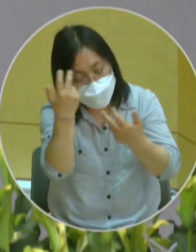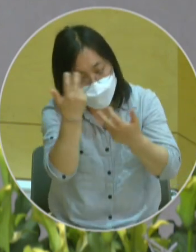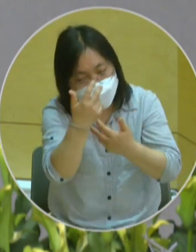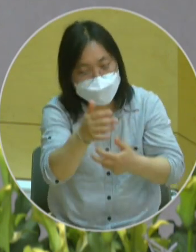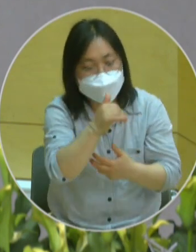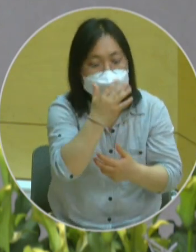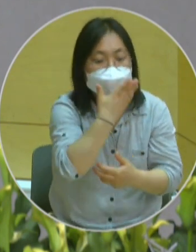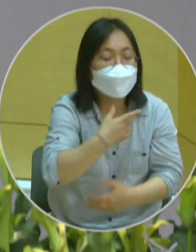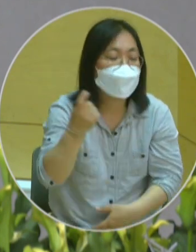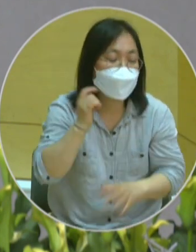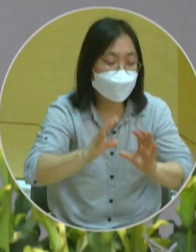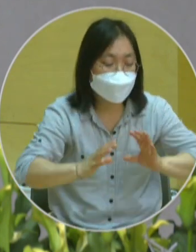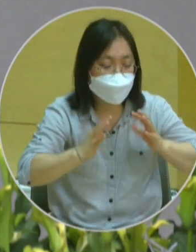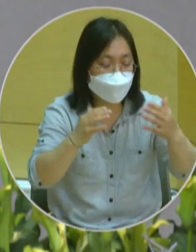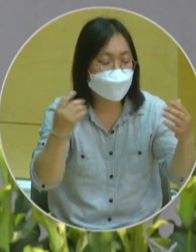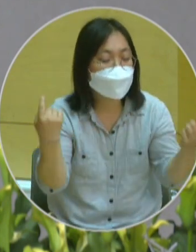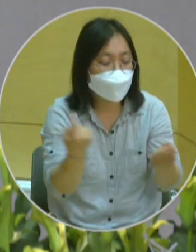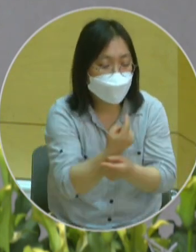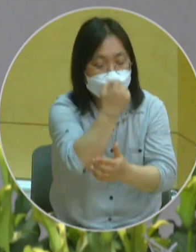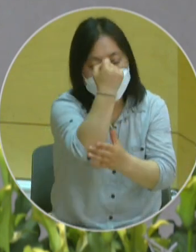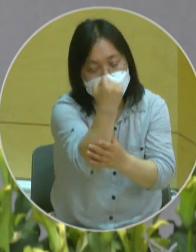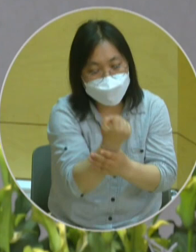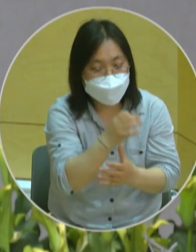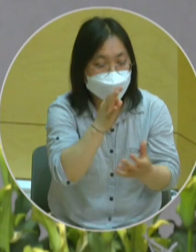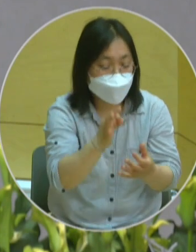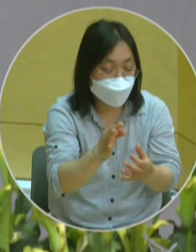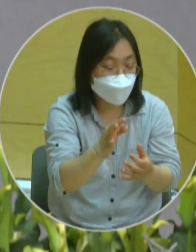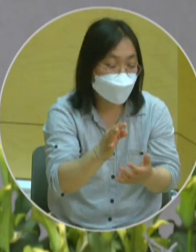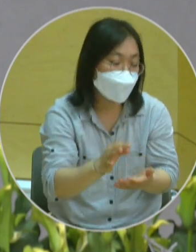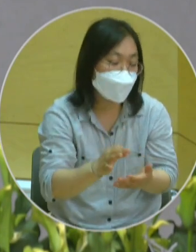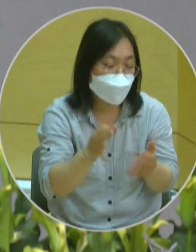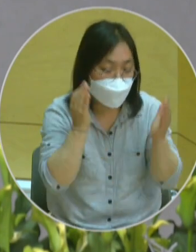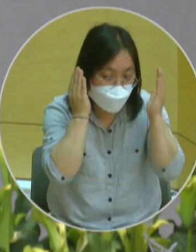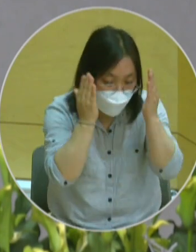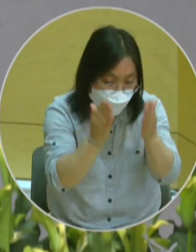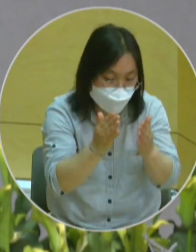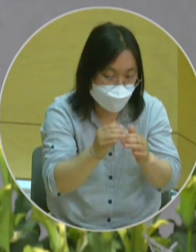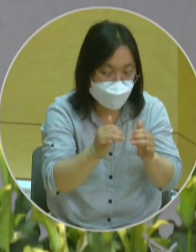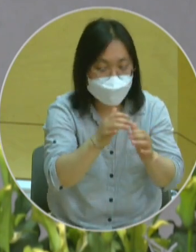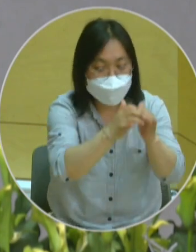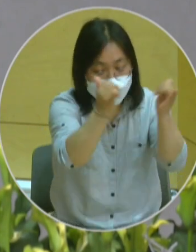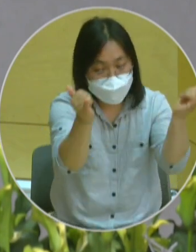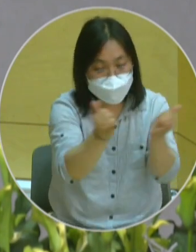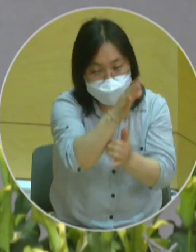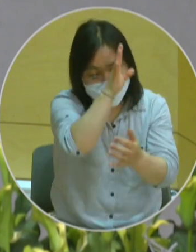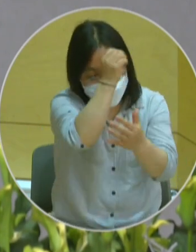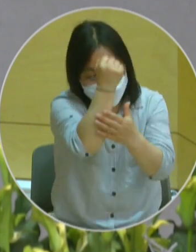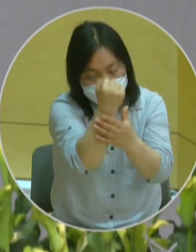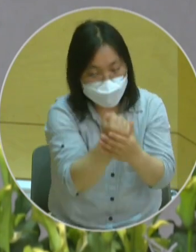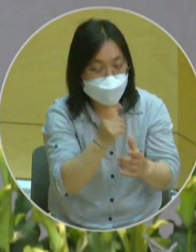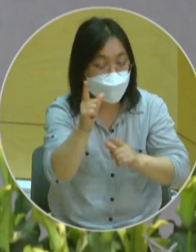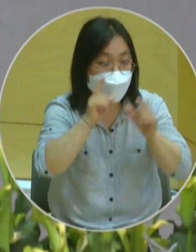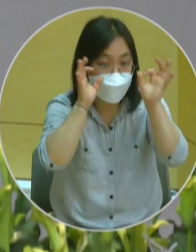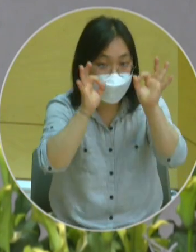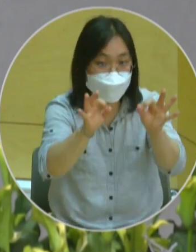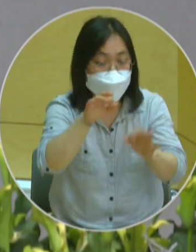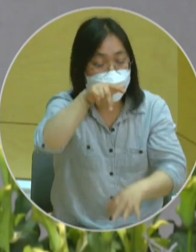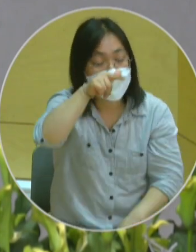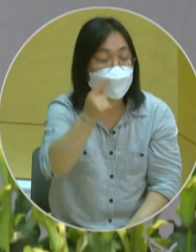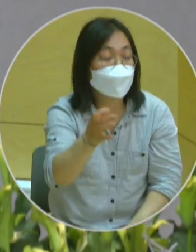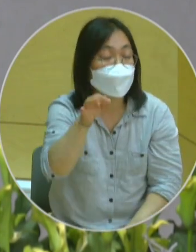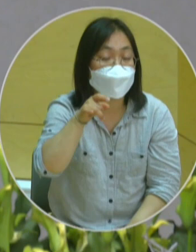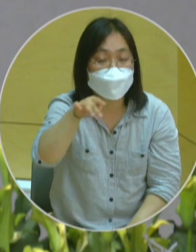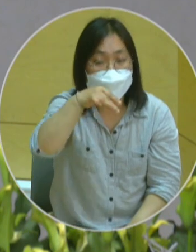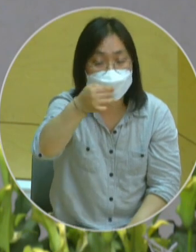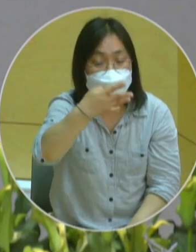복음의 나라가 바뀌어지고 부패되고, 그리고 돈이 왔다 갔다 하는 그 사회가 병들어가는 걸 바라보면서 존 웨슬리가 결심한 게